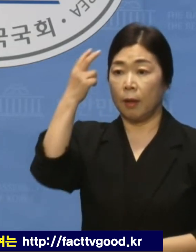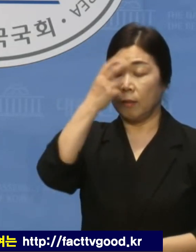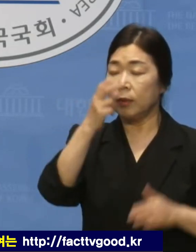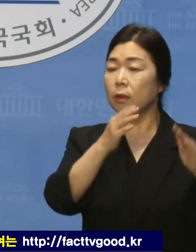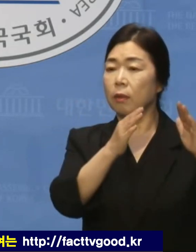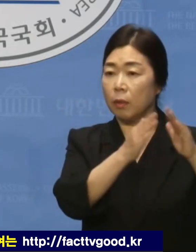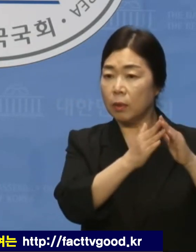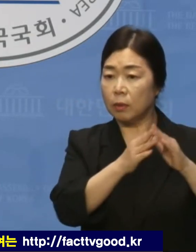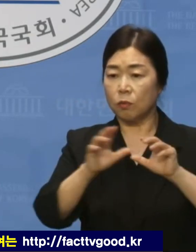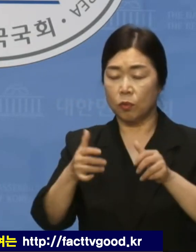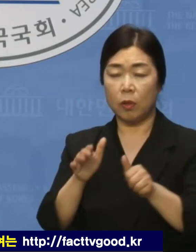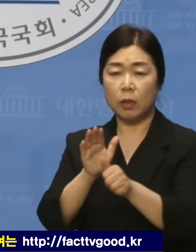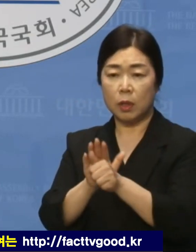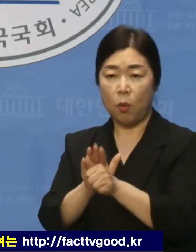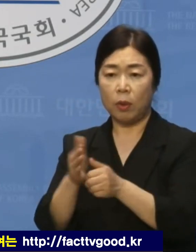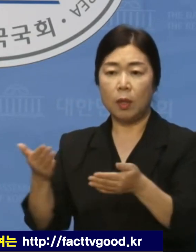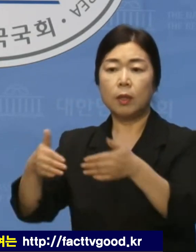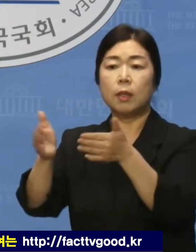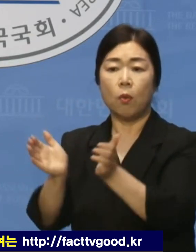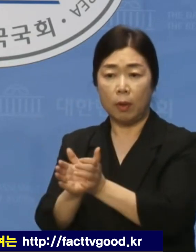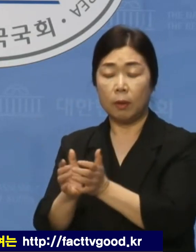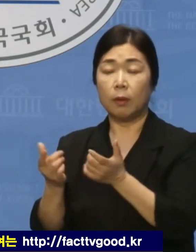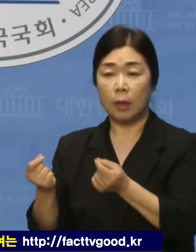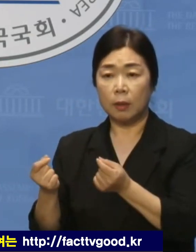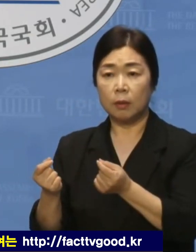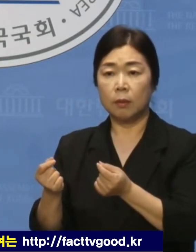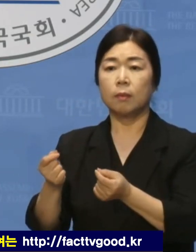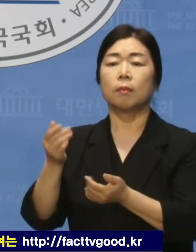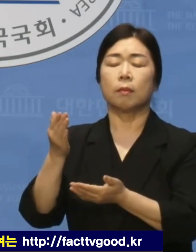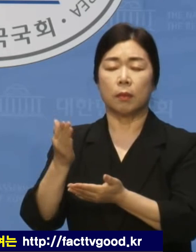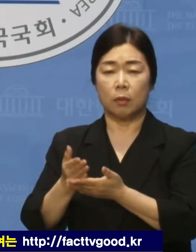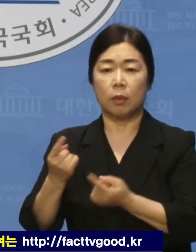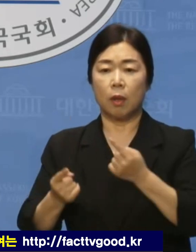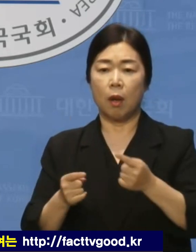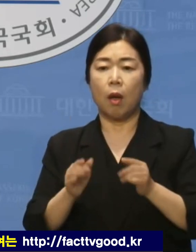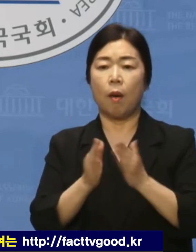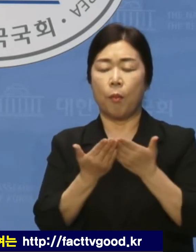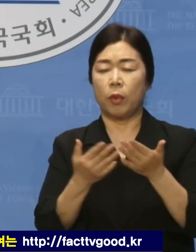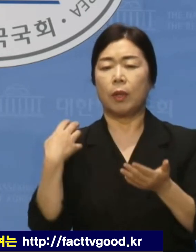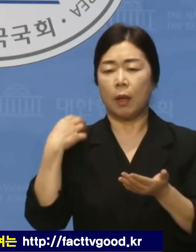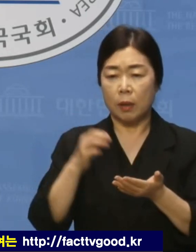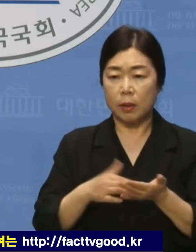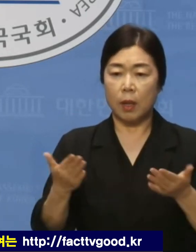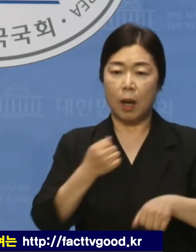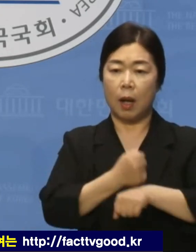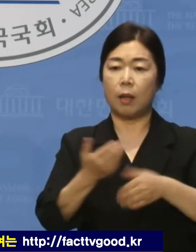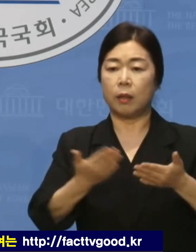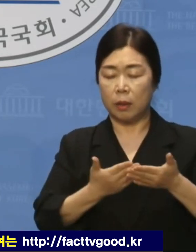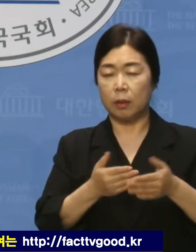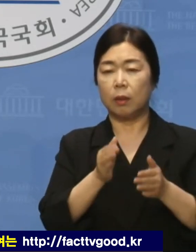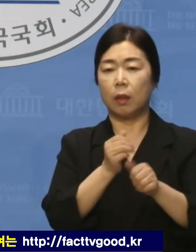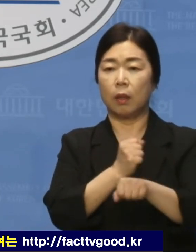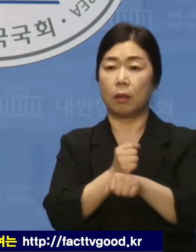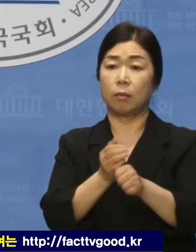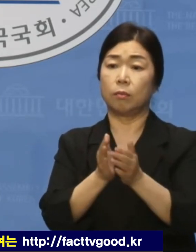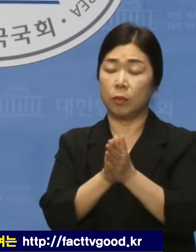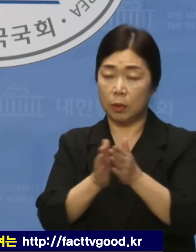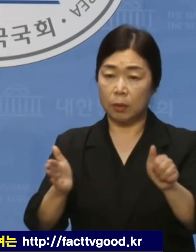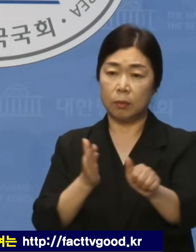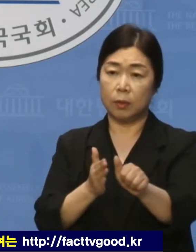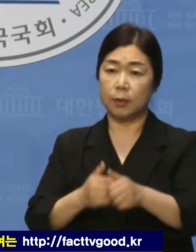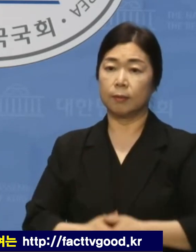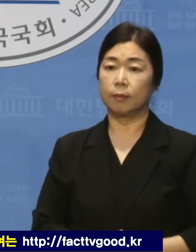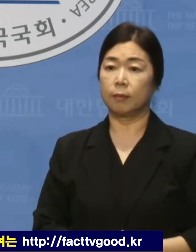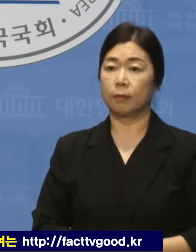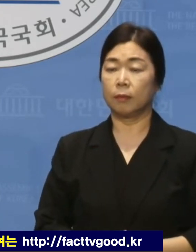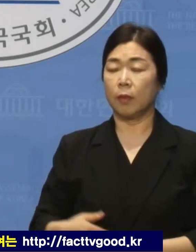감사원은 국정지원기관에서 벗어나 본래의 자리로 되돌아와야 합니다. 감사원이